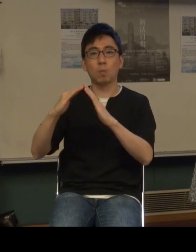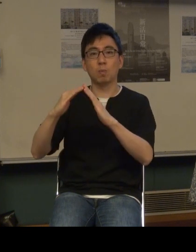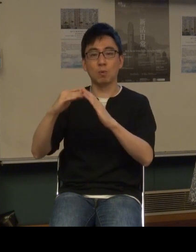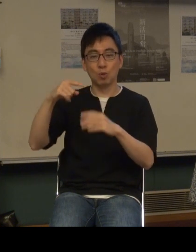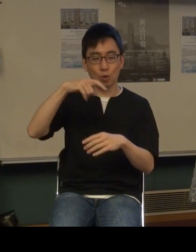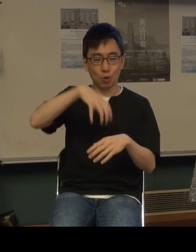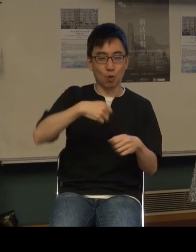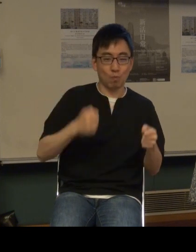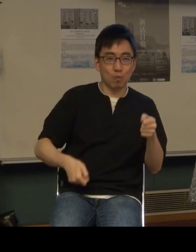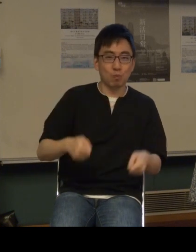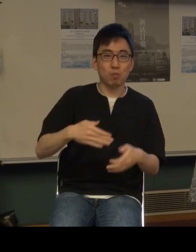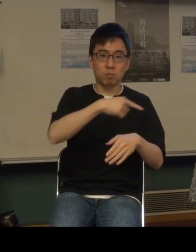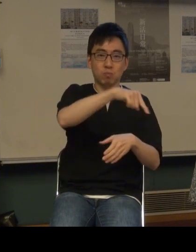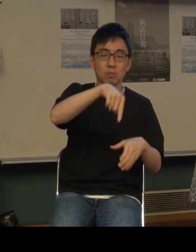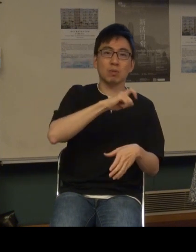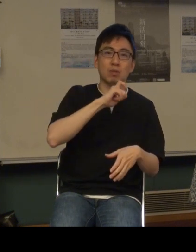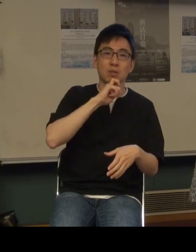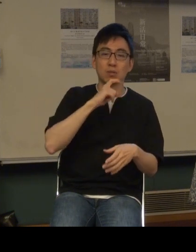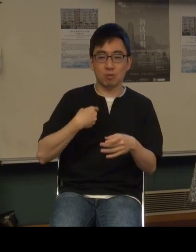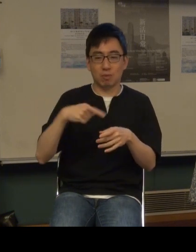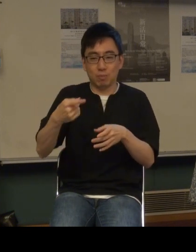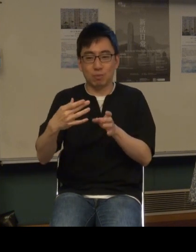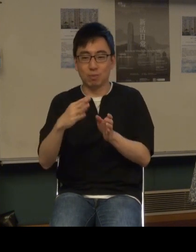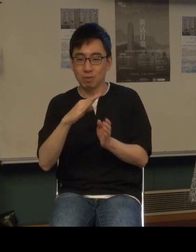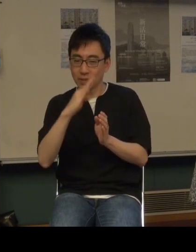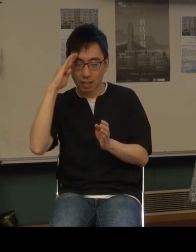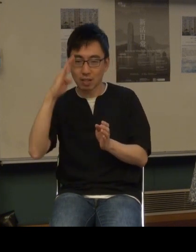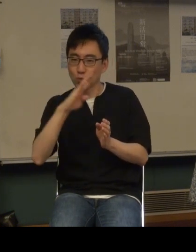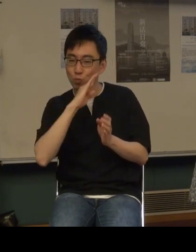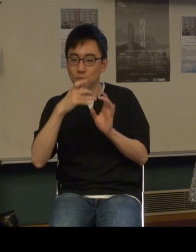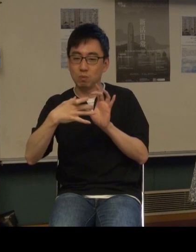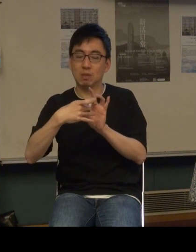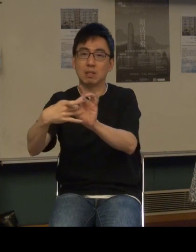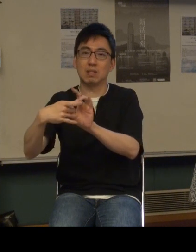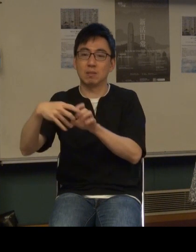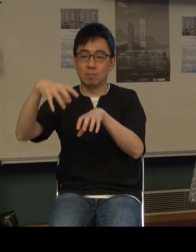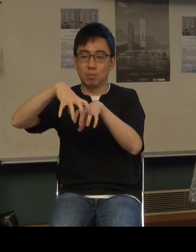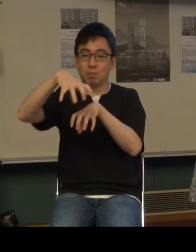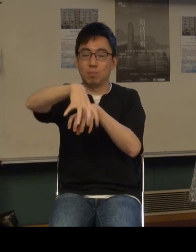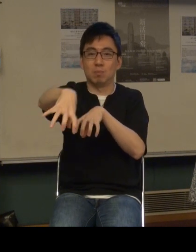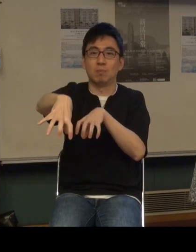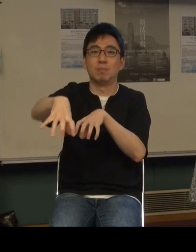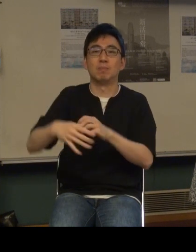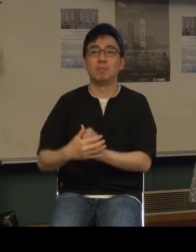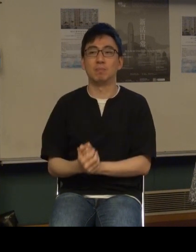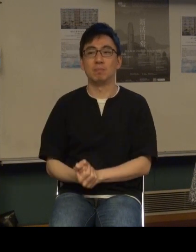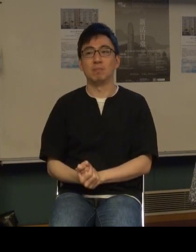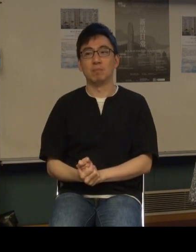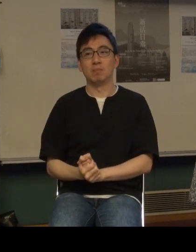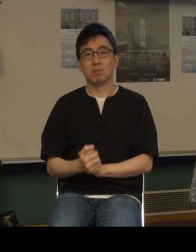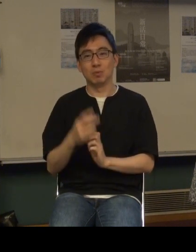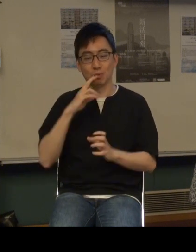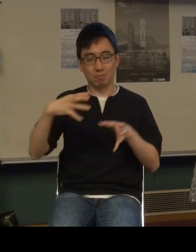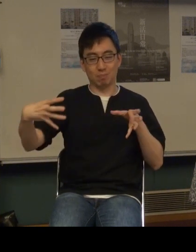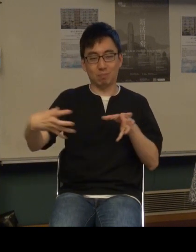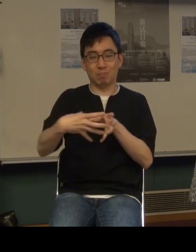咧其實就係警察嘅宿舍，即係連帶埋一齊嘅，即係差館、操場、宿舍咁樣一個 compound